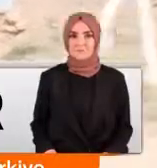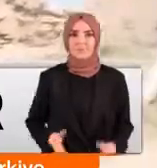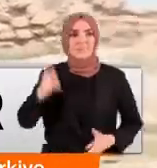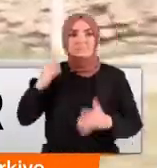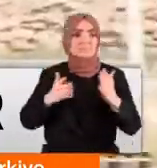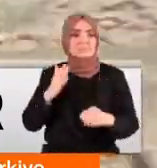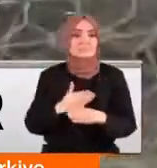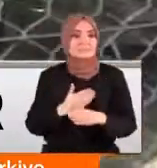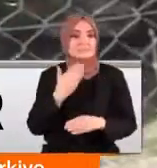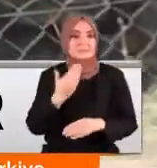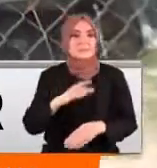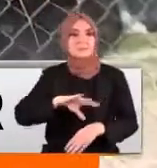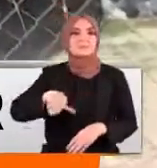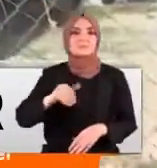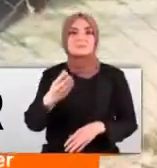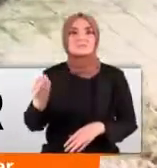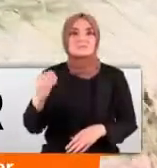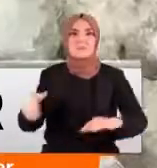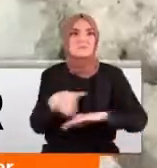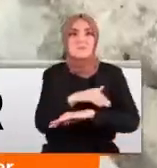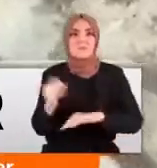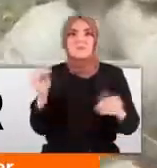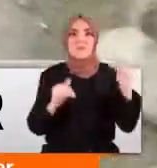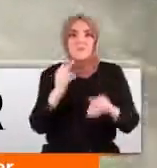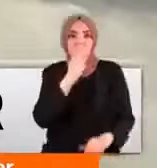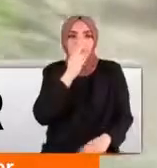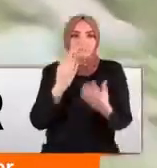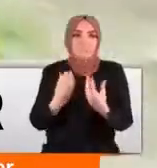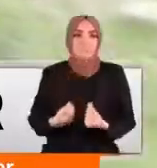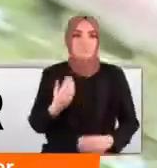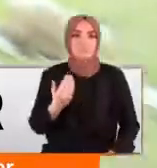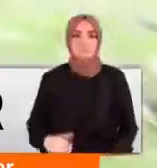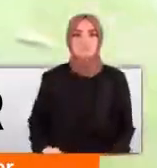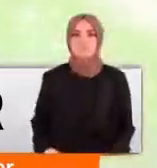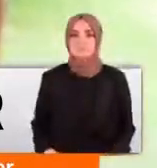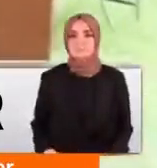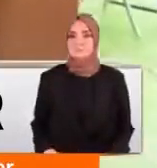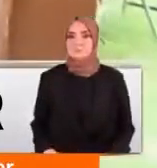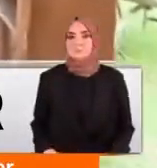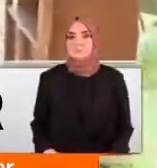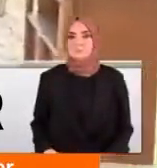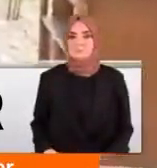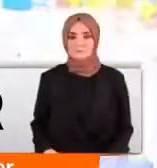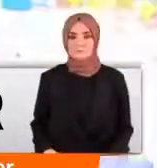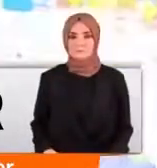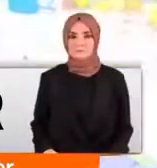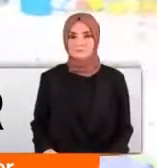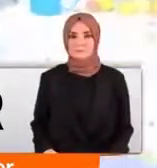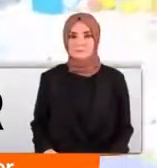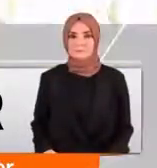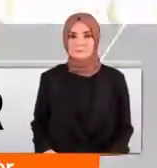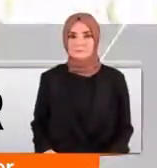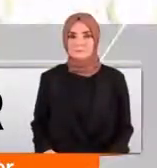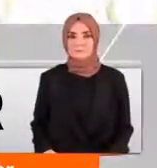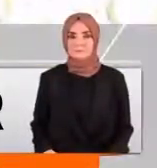İsyanının nedeni hırsızların sokaklarına dadanmış olmasına. Siz evde olmasanız yani evinize de girerler. Biz de ondan korkuyoruz işte. Kırlarım vardı